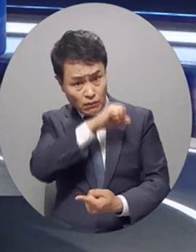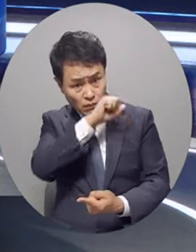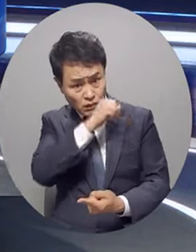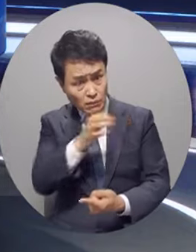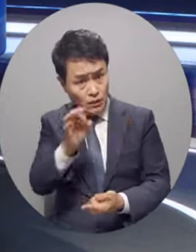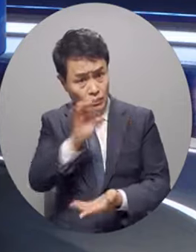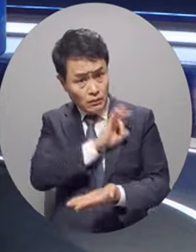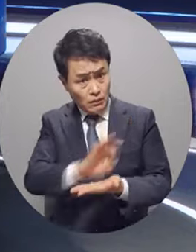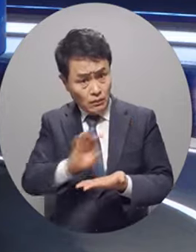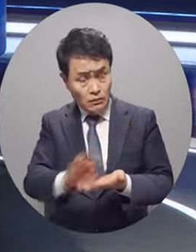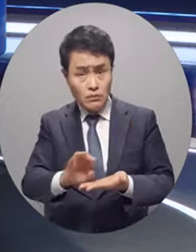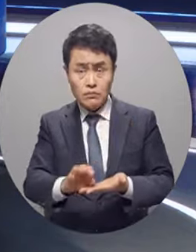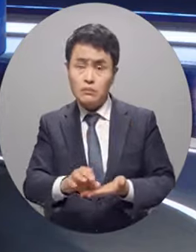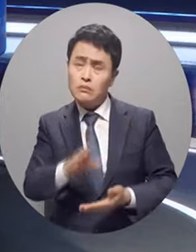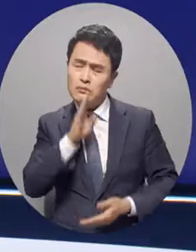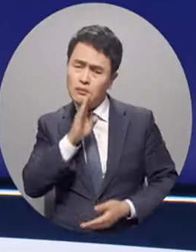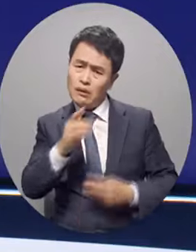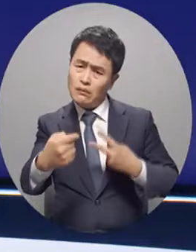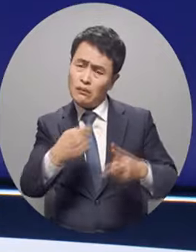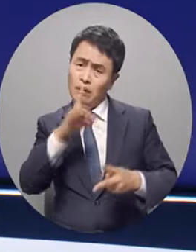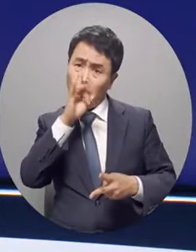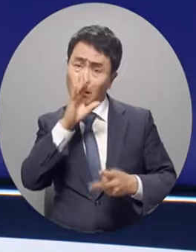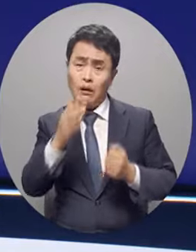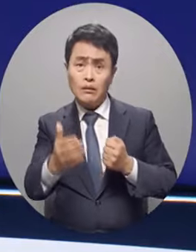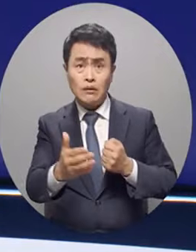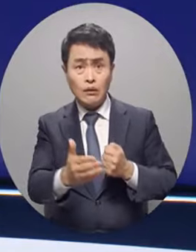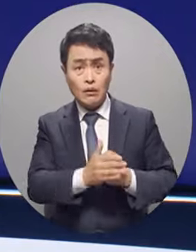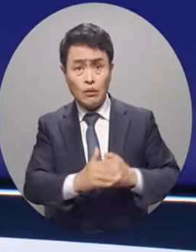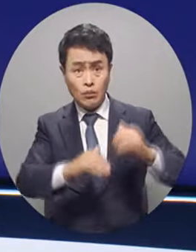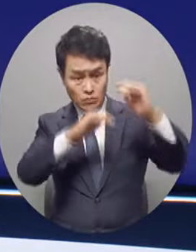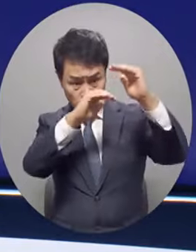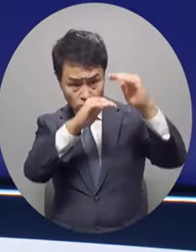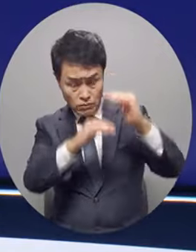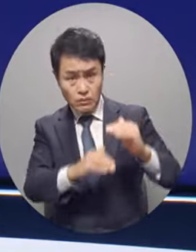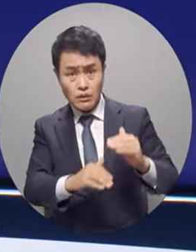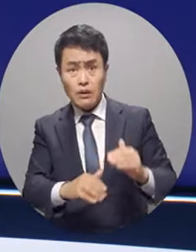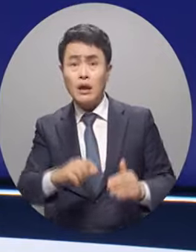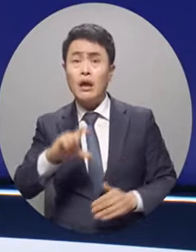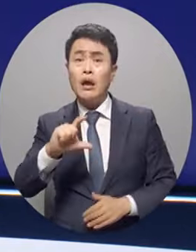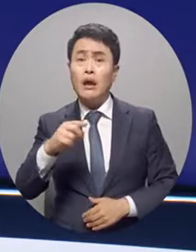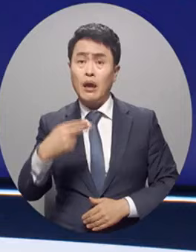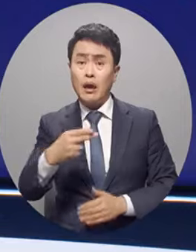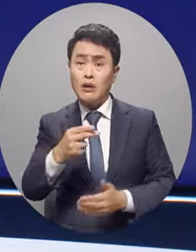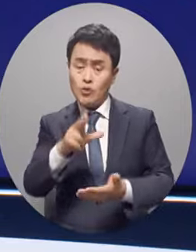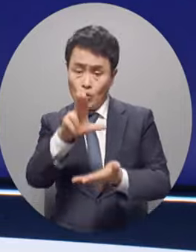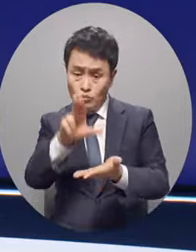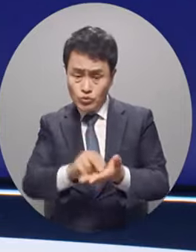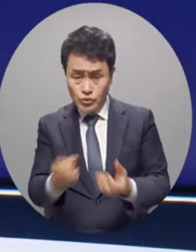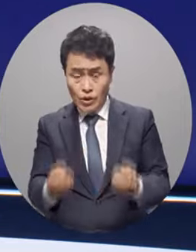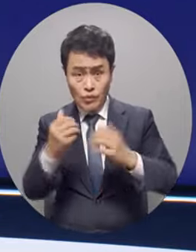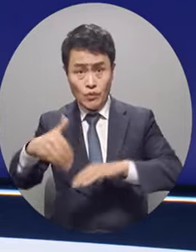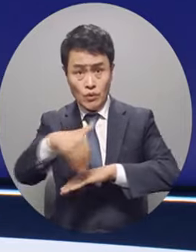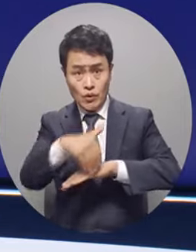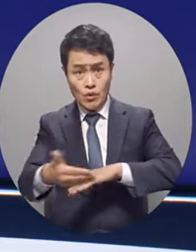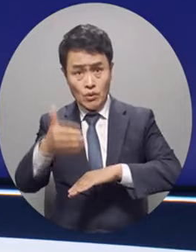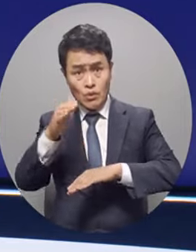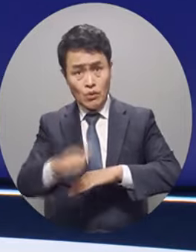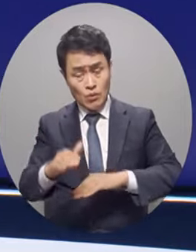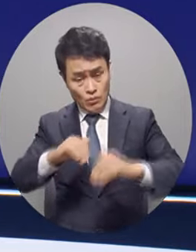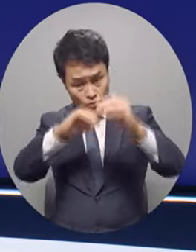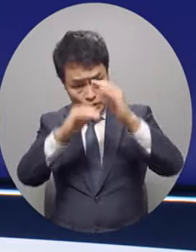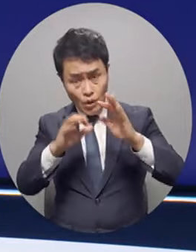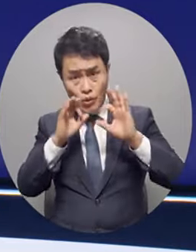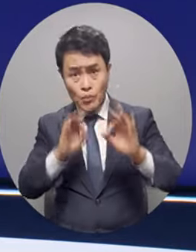건데요네 그렇습니다 이게 그 과업 내용서 아고 LH 작성한 문제 행사 계획서 그 내용을